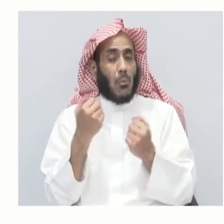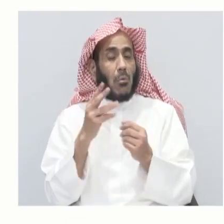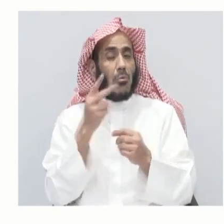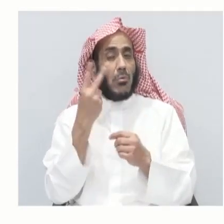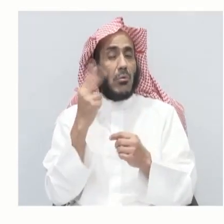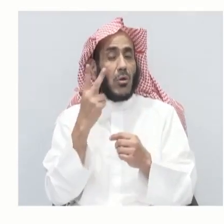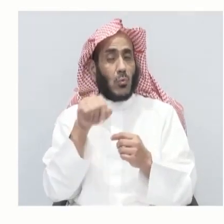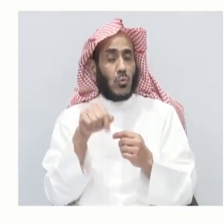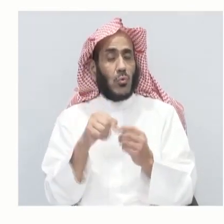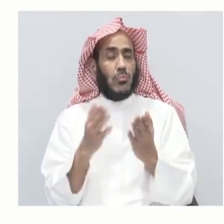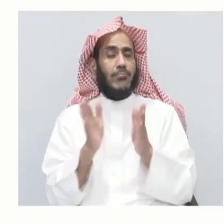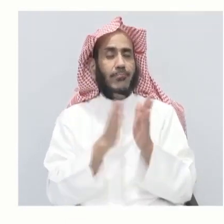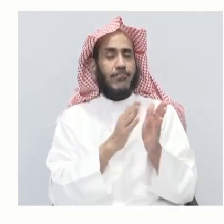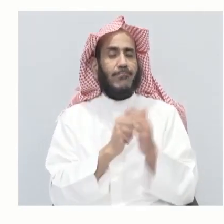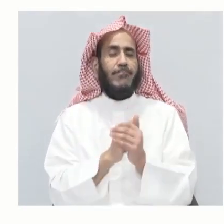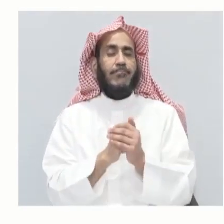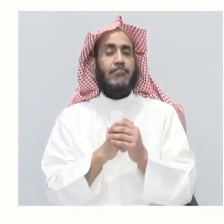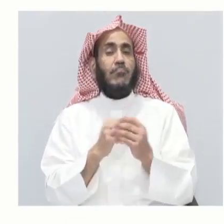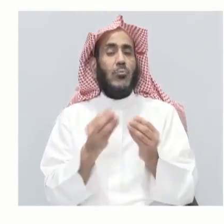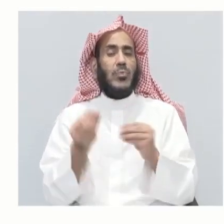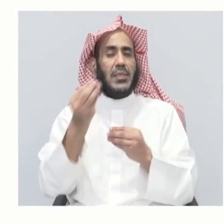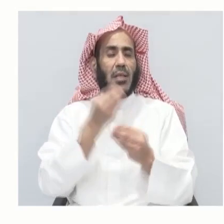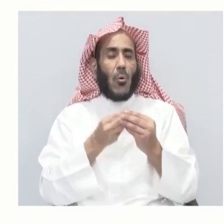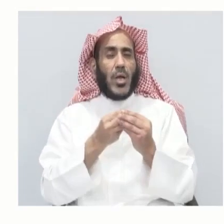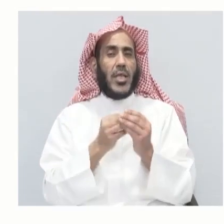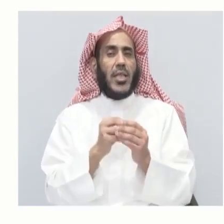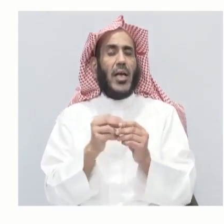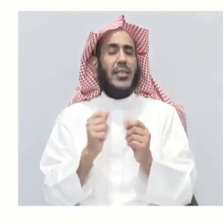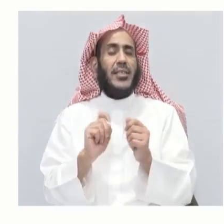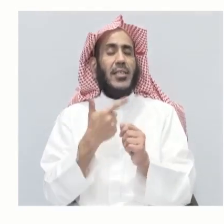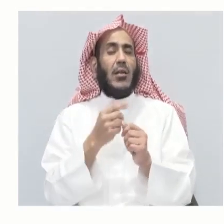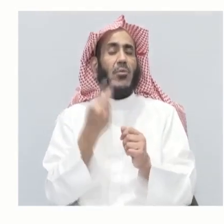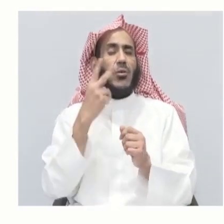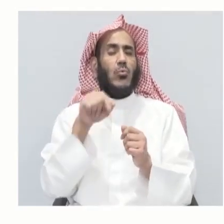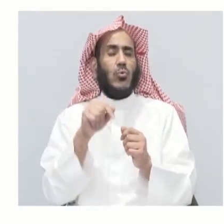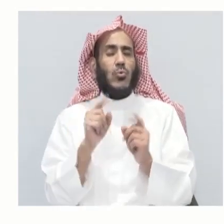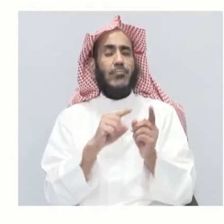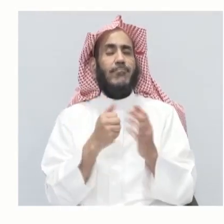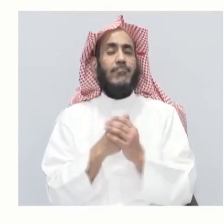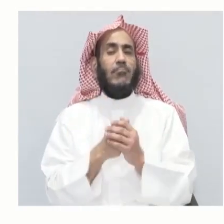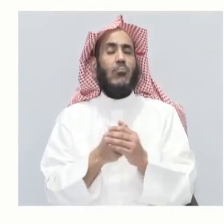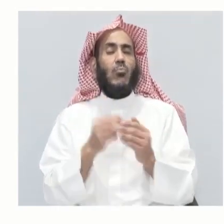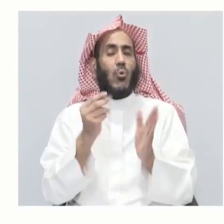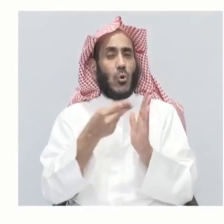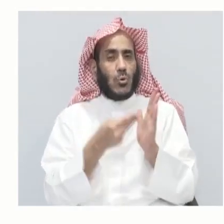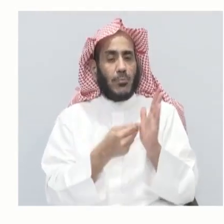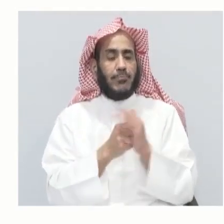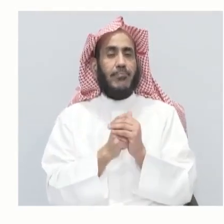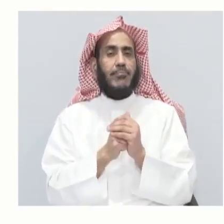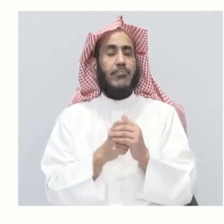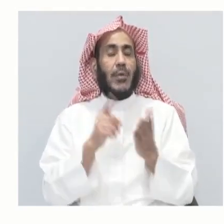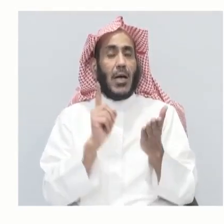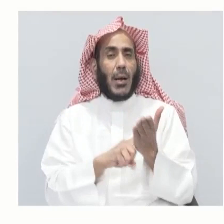قليل 2ص فبالتالي ستقوم بالتعويض عن التسارع با 2 وص مباشره اذا اك اكتب هنا